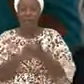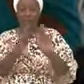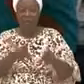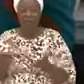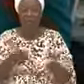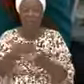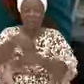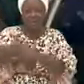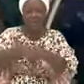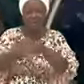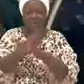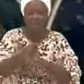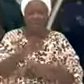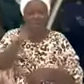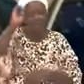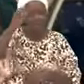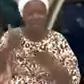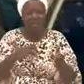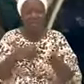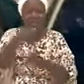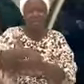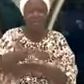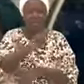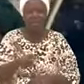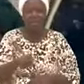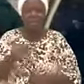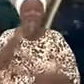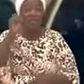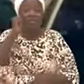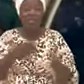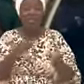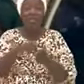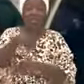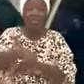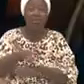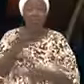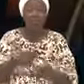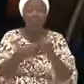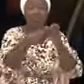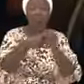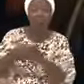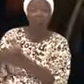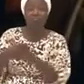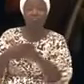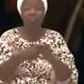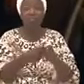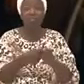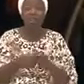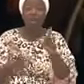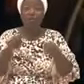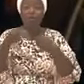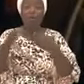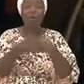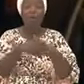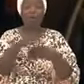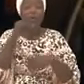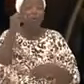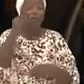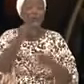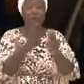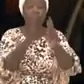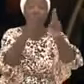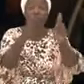est ce qu'elle est là ce soir est ce qu'il fit là bas avant la fin de la réunion